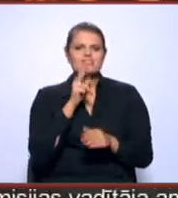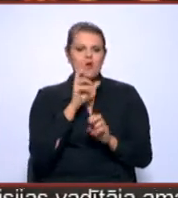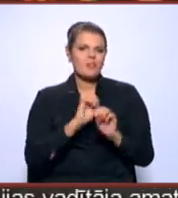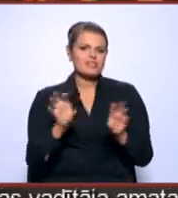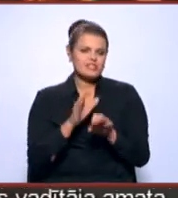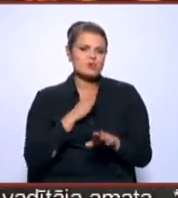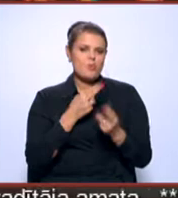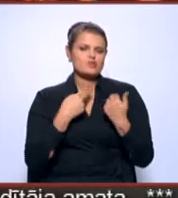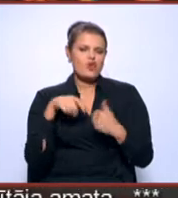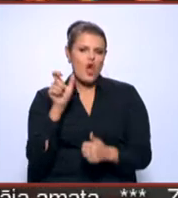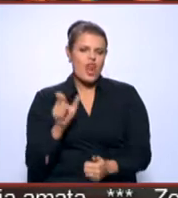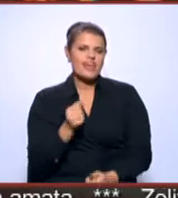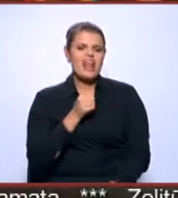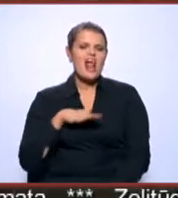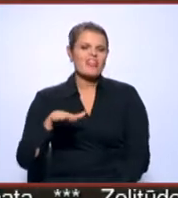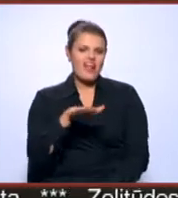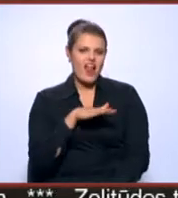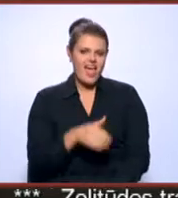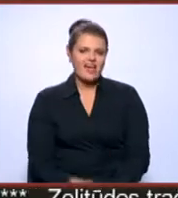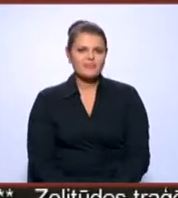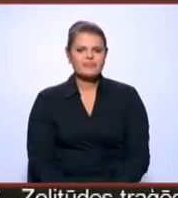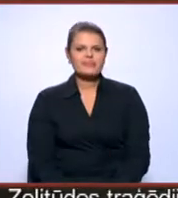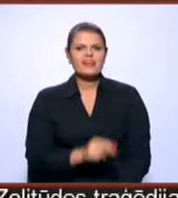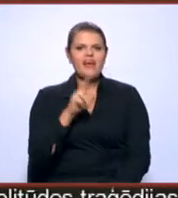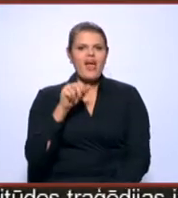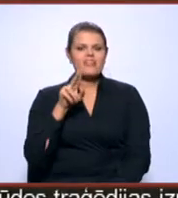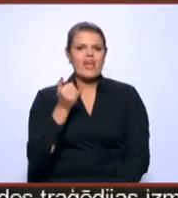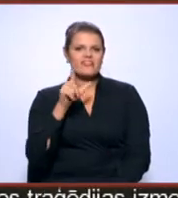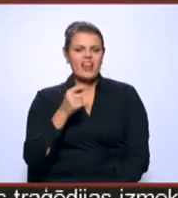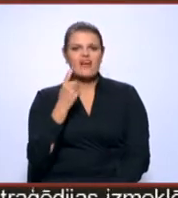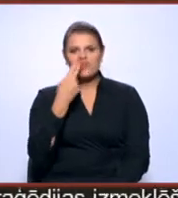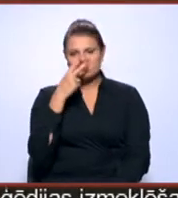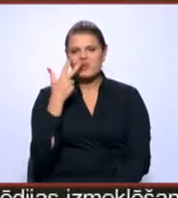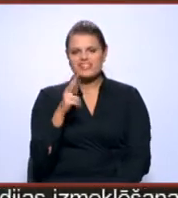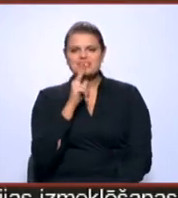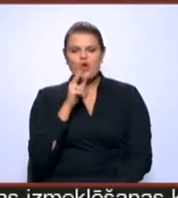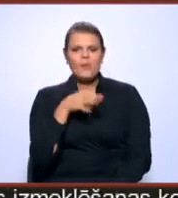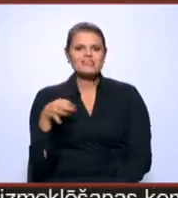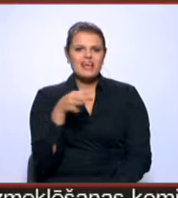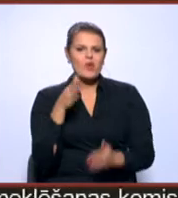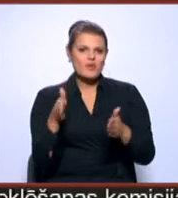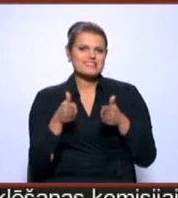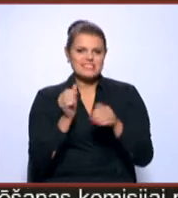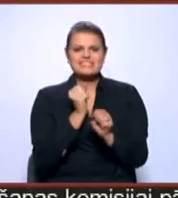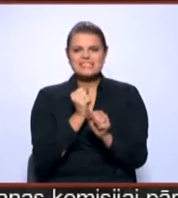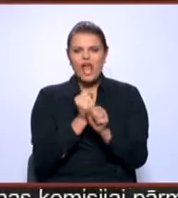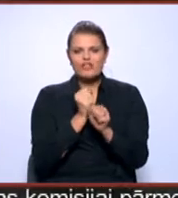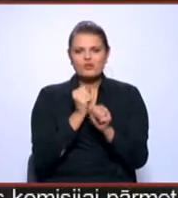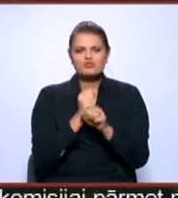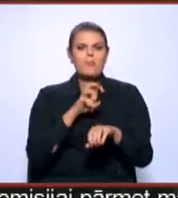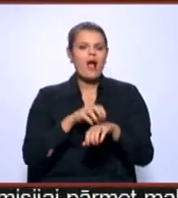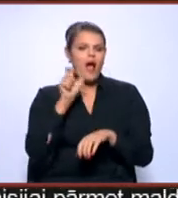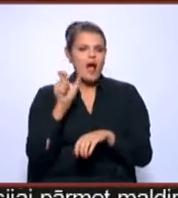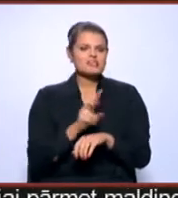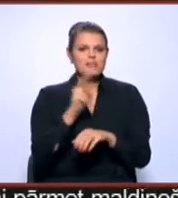skaidroja Latgales kolēģi. Daņīla Garbus ir viens no trim Daugavpils reģionālajā slimnīcā strādājošajiem